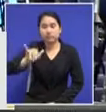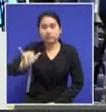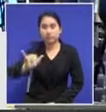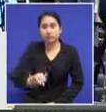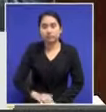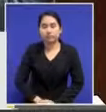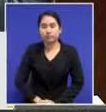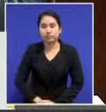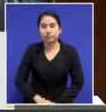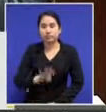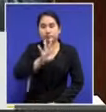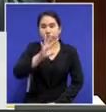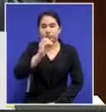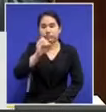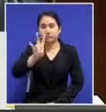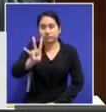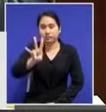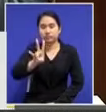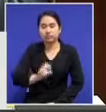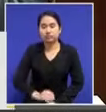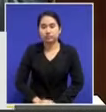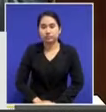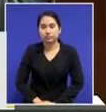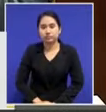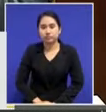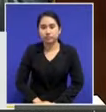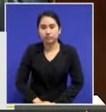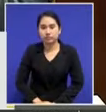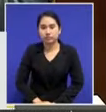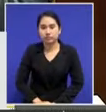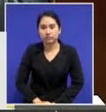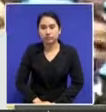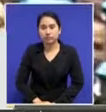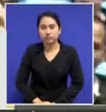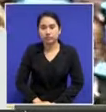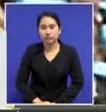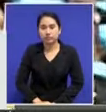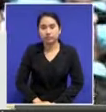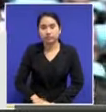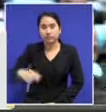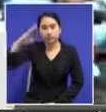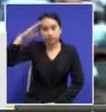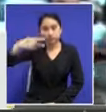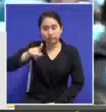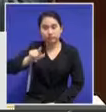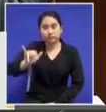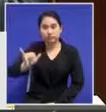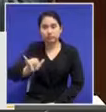ครับ 407นายภูดิษฐ์อินสุวรรณ พลเอกประยุทธ์จันทร์โอช